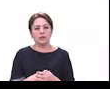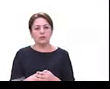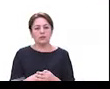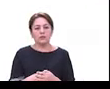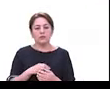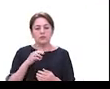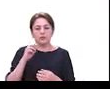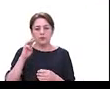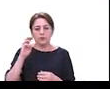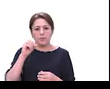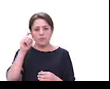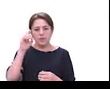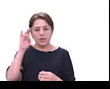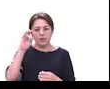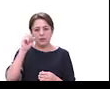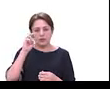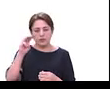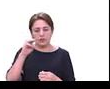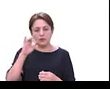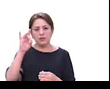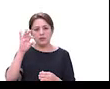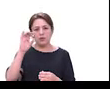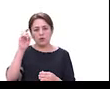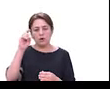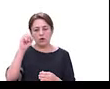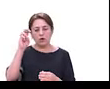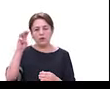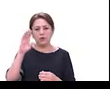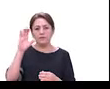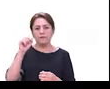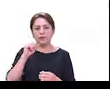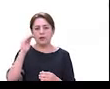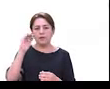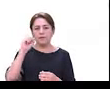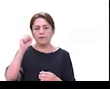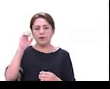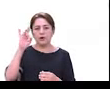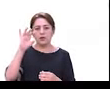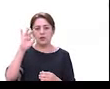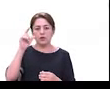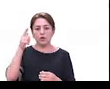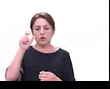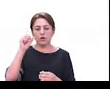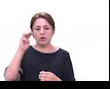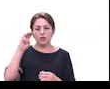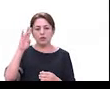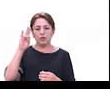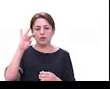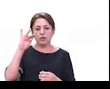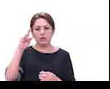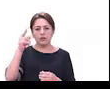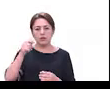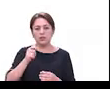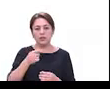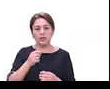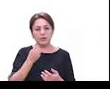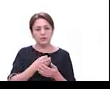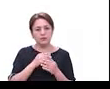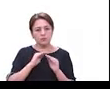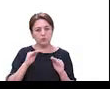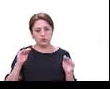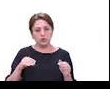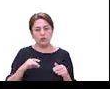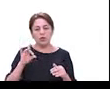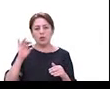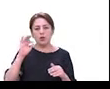Demak, mehnat rohat va farog'atning kaliti. Aziz o'quvchilar, agar kimda-kim